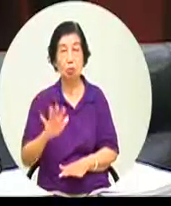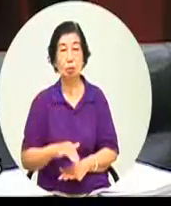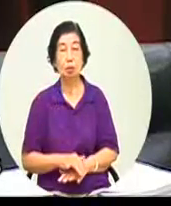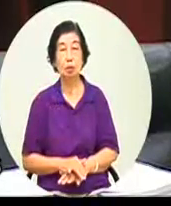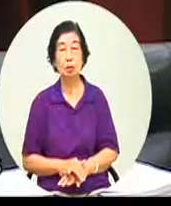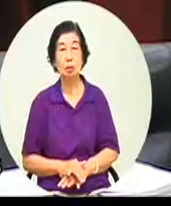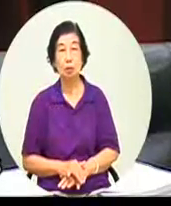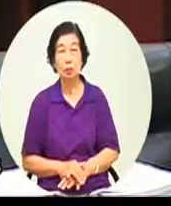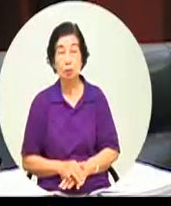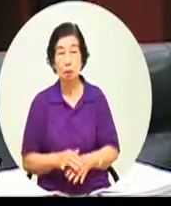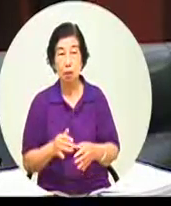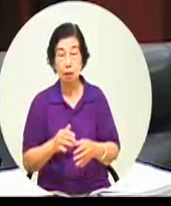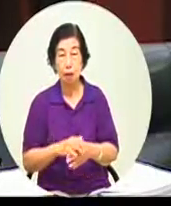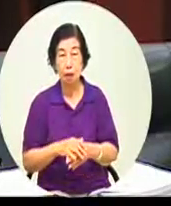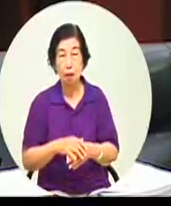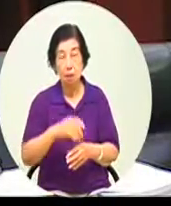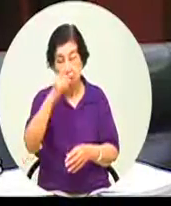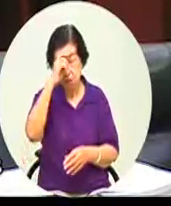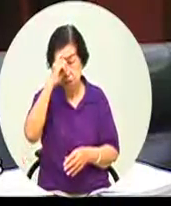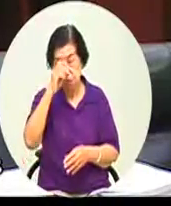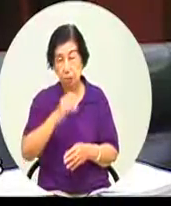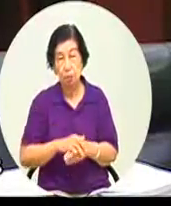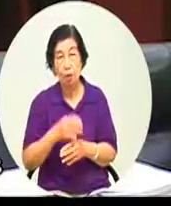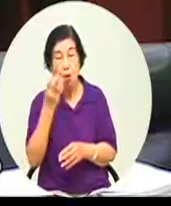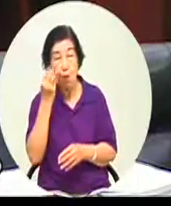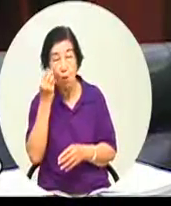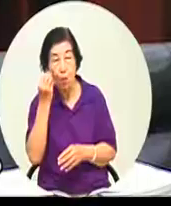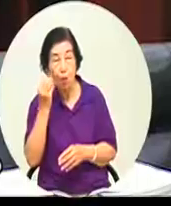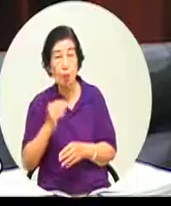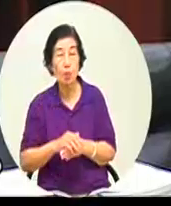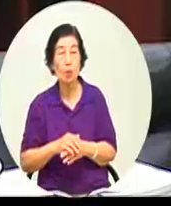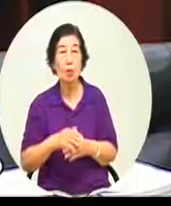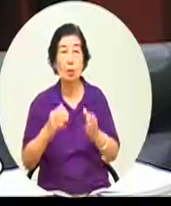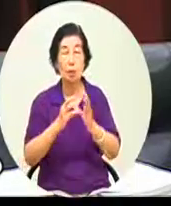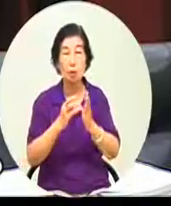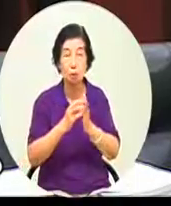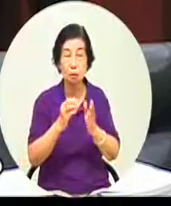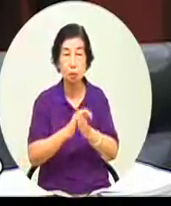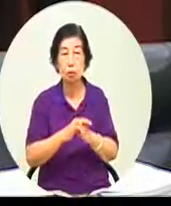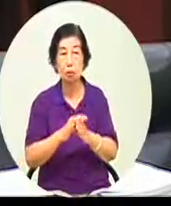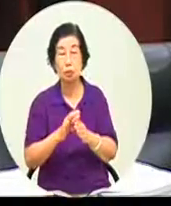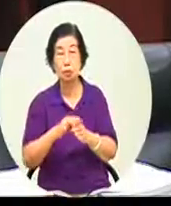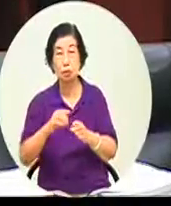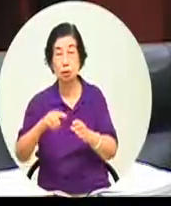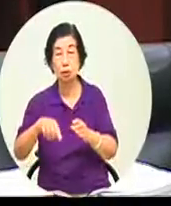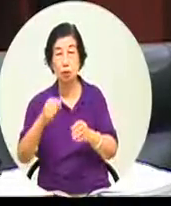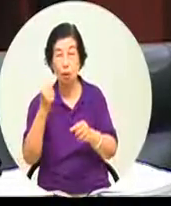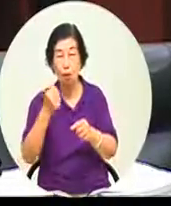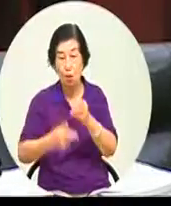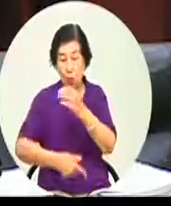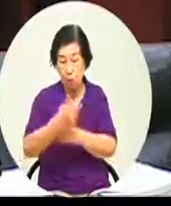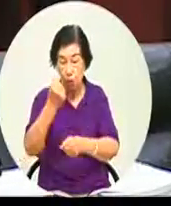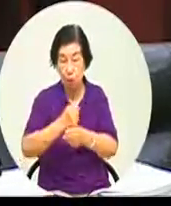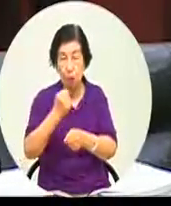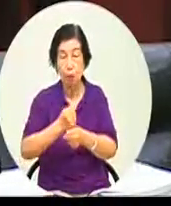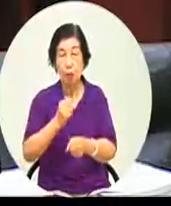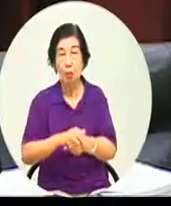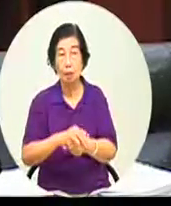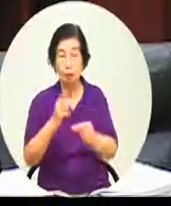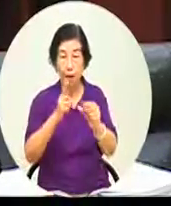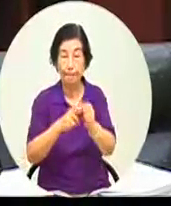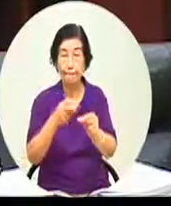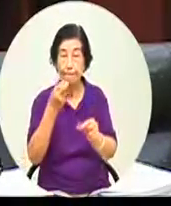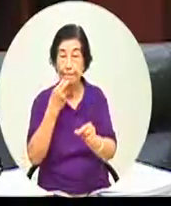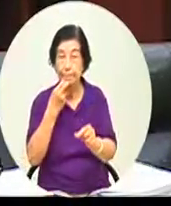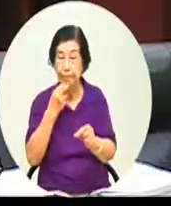个观光局这个配套。一定要加紧脚步，吼啊，甲紧啊做啊好，莫讲按中央用好啊，按地